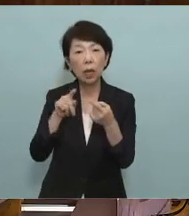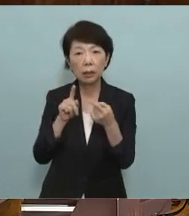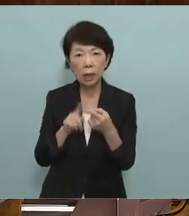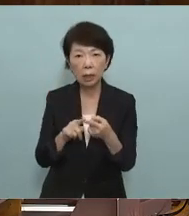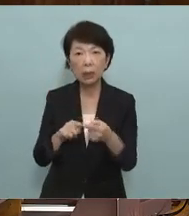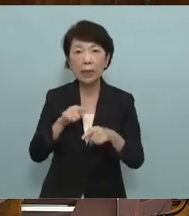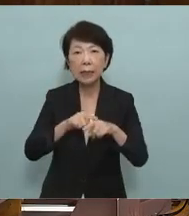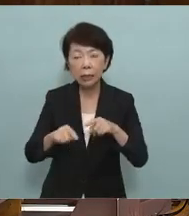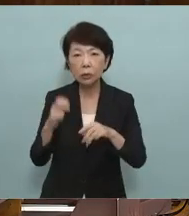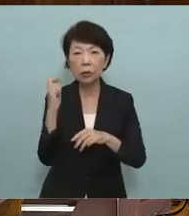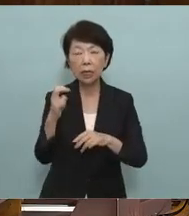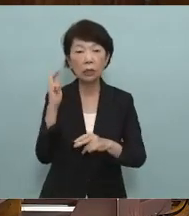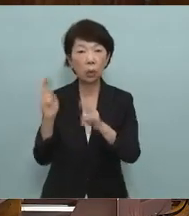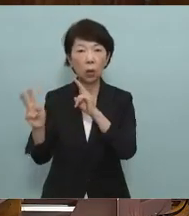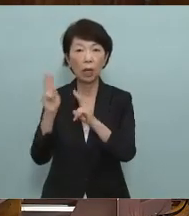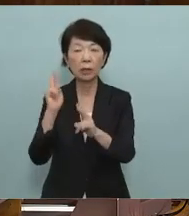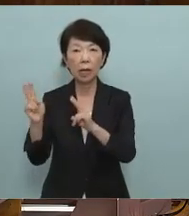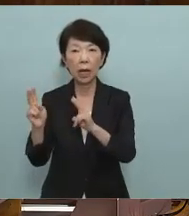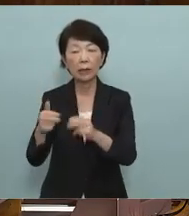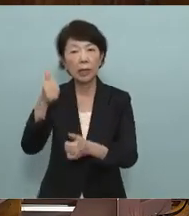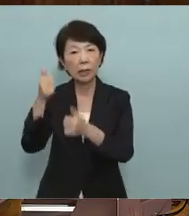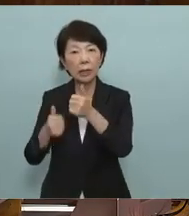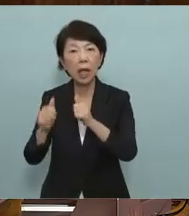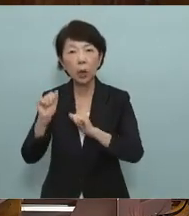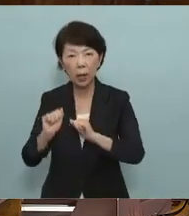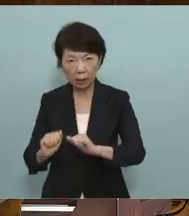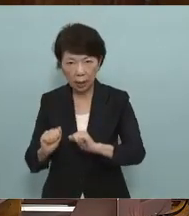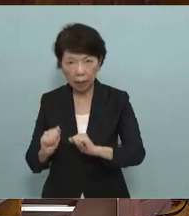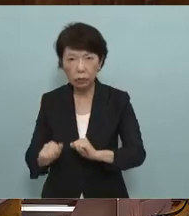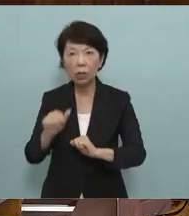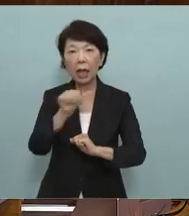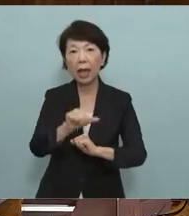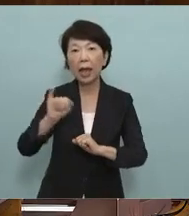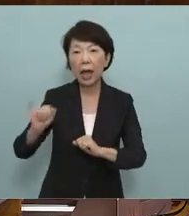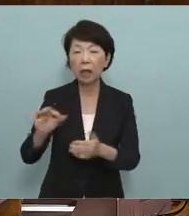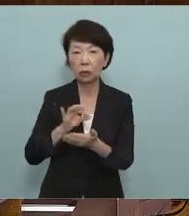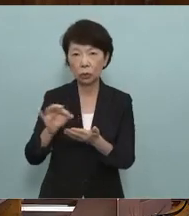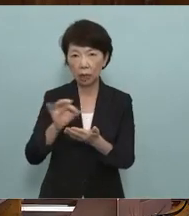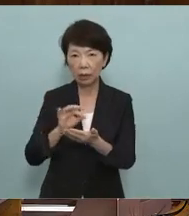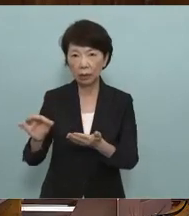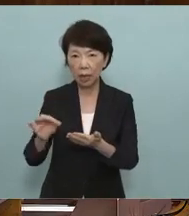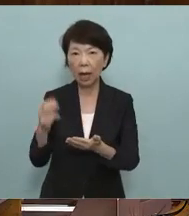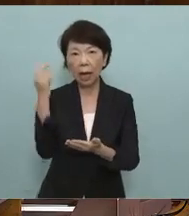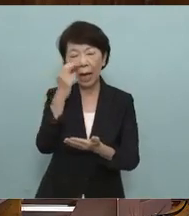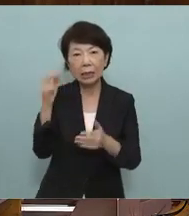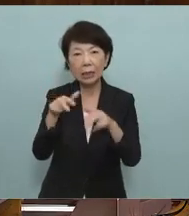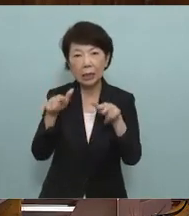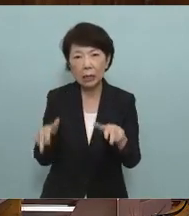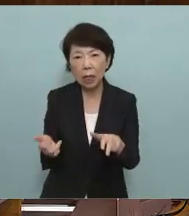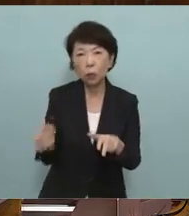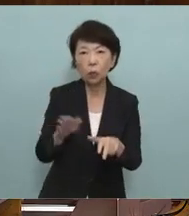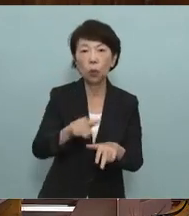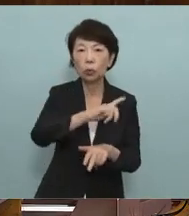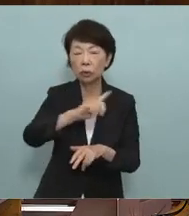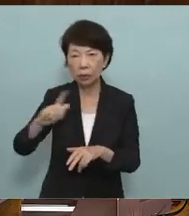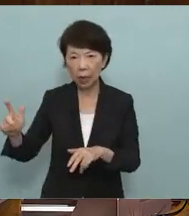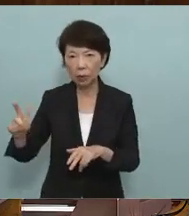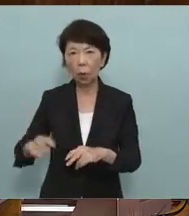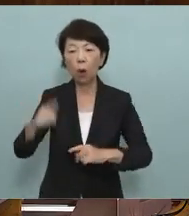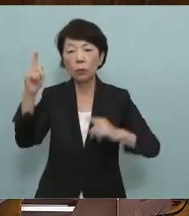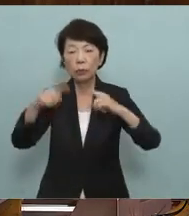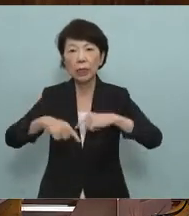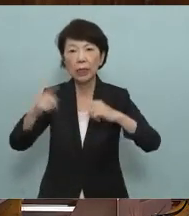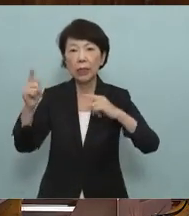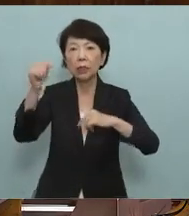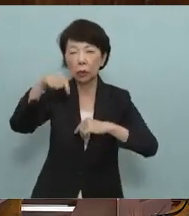一部の鉄道事業者で試験を実施している AI を活用した監視システムを導入するなど、踏切道